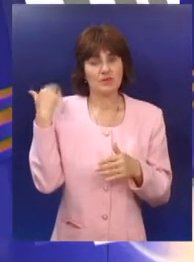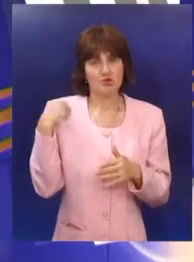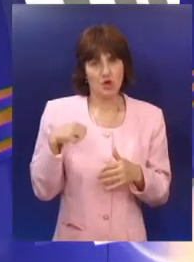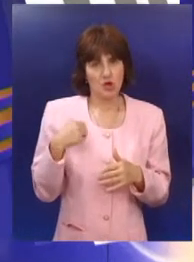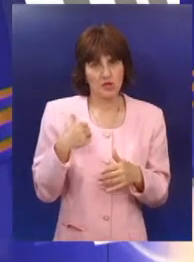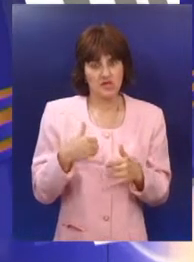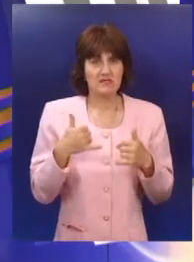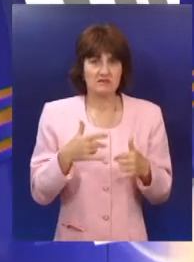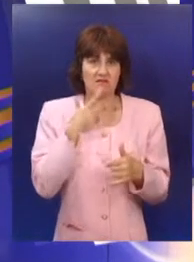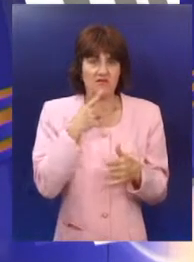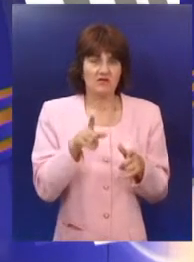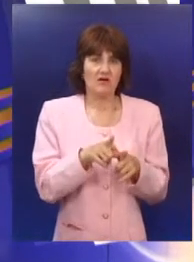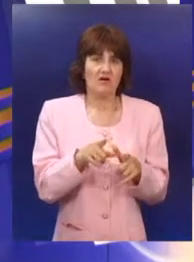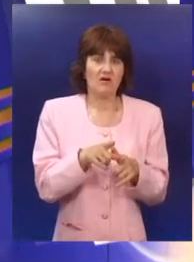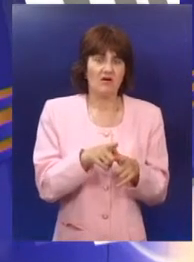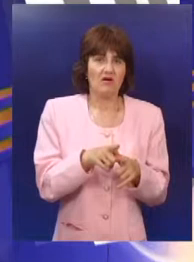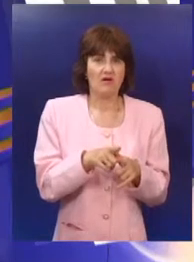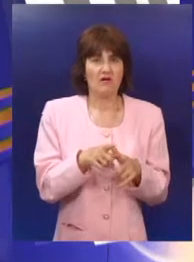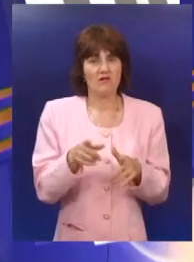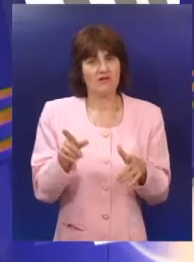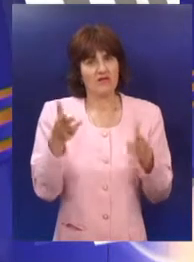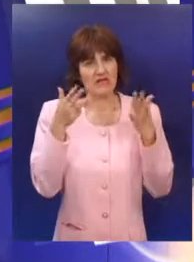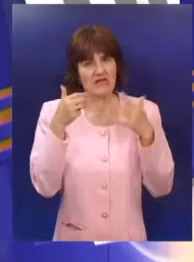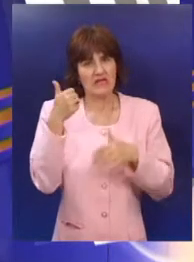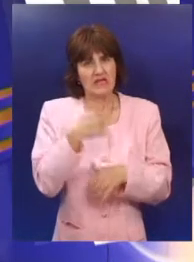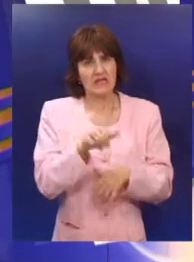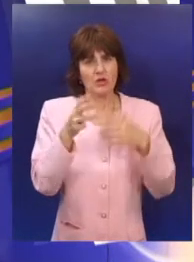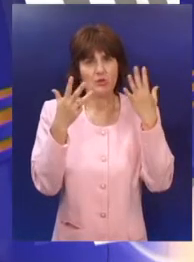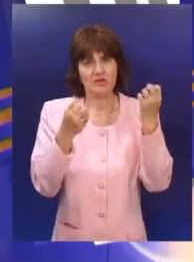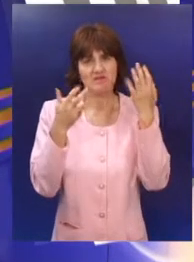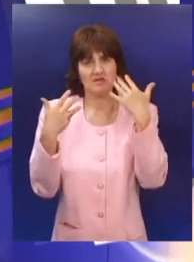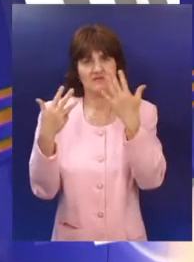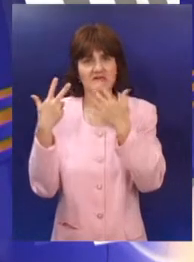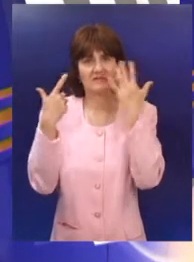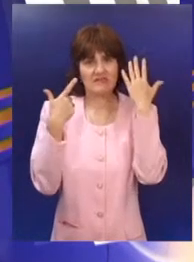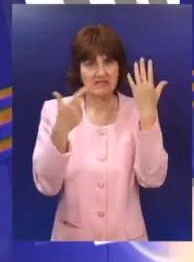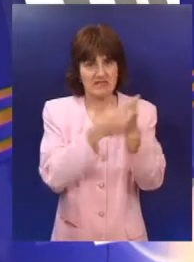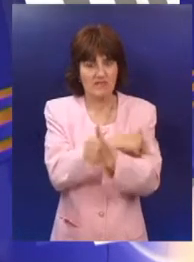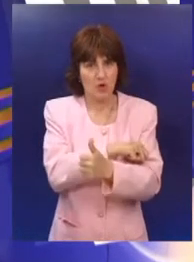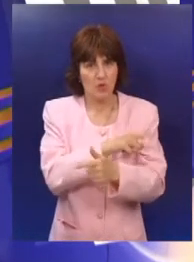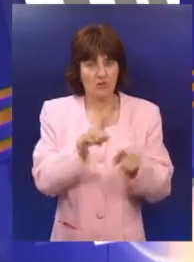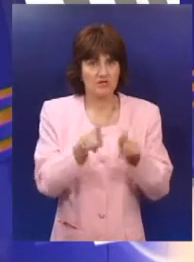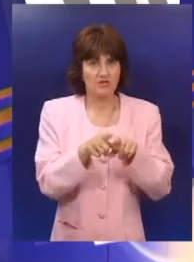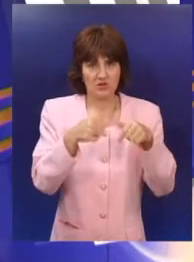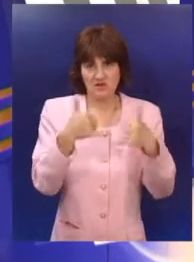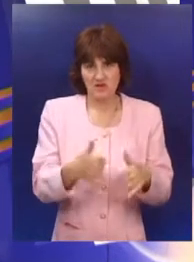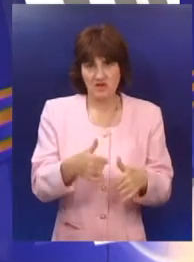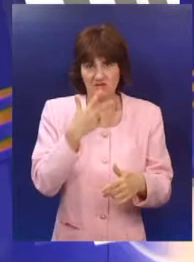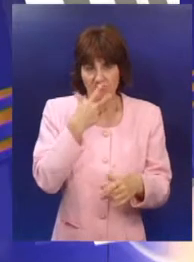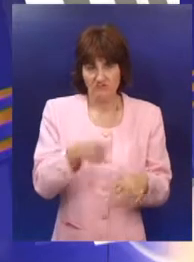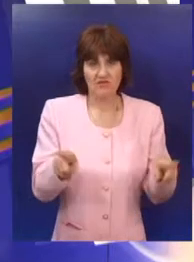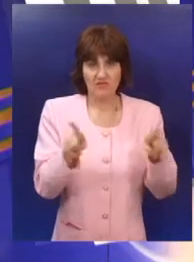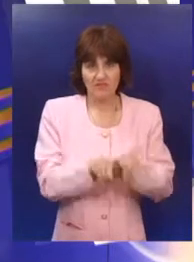Otprilike intenzitet je ko Đurđinsko je zahvatilo 97. godina kada je bilo dosta velike šteta i sad gde je zahvatio štete